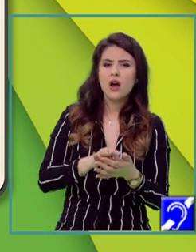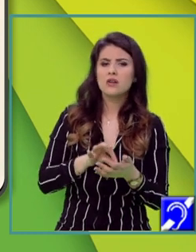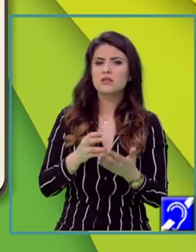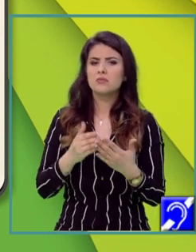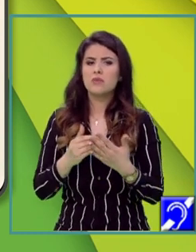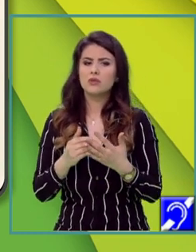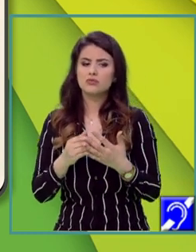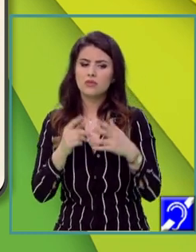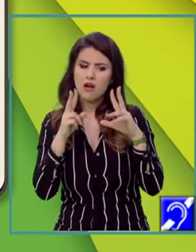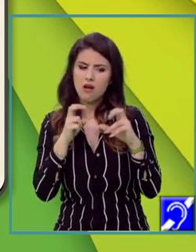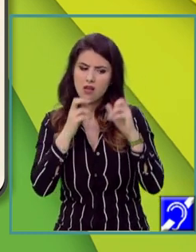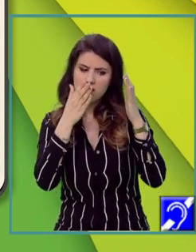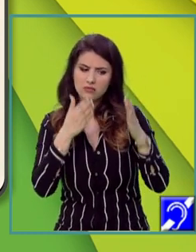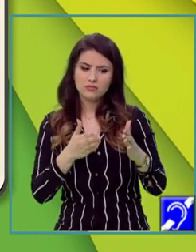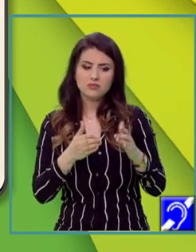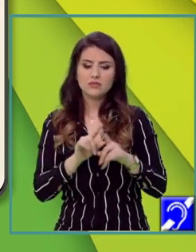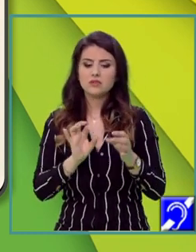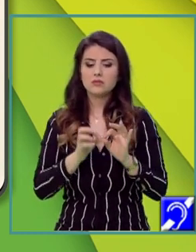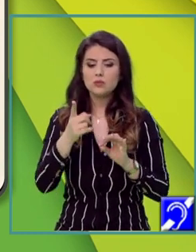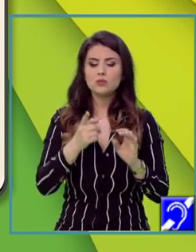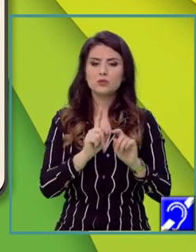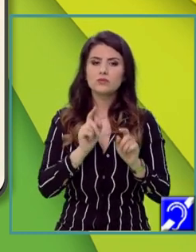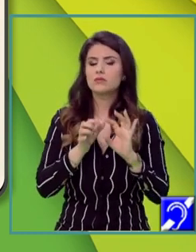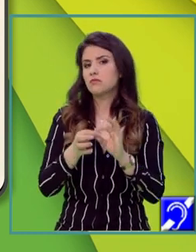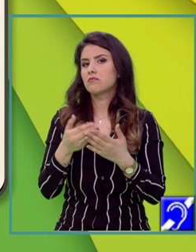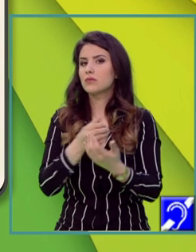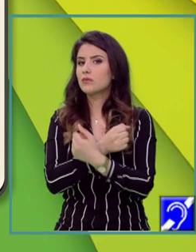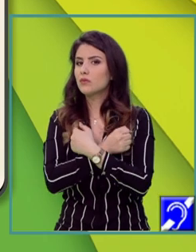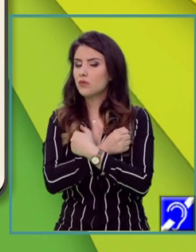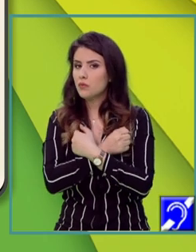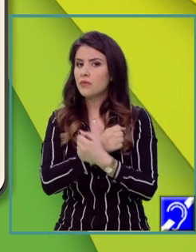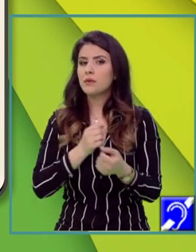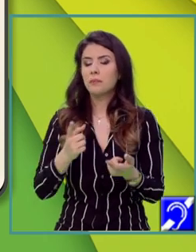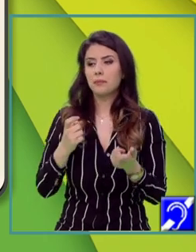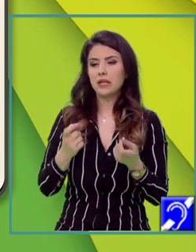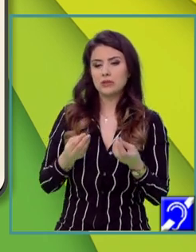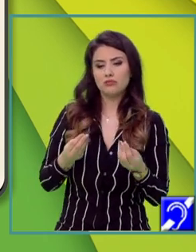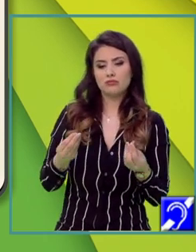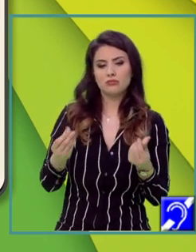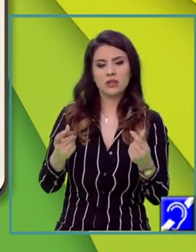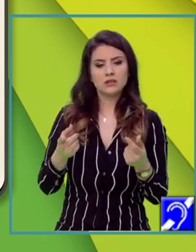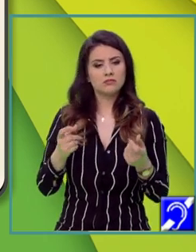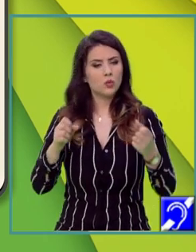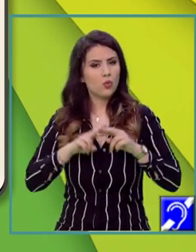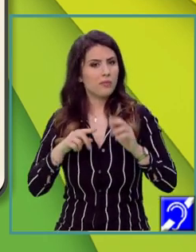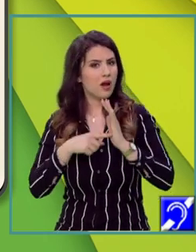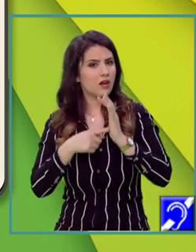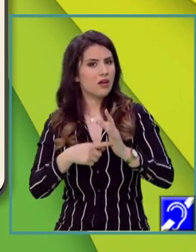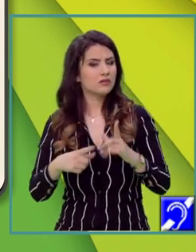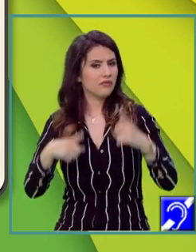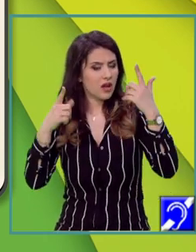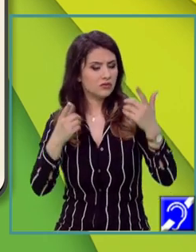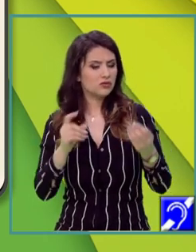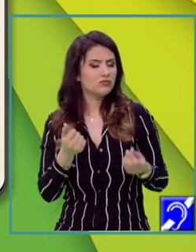revelații asupra iubirii prin alternarea stărilor sufletești ale personajului se exprima efortul unei